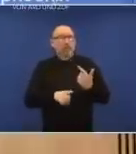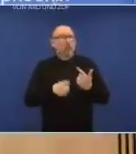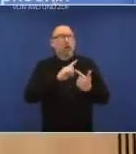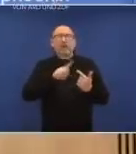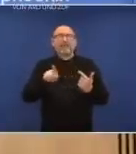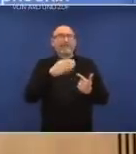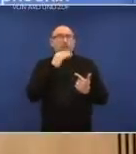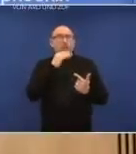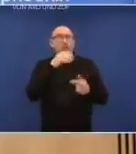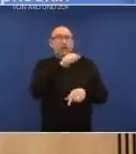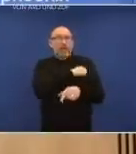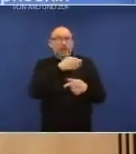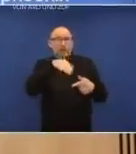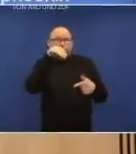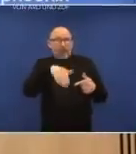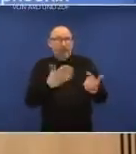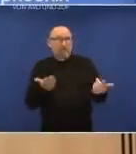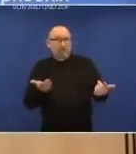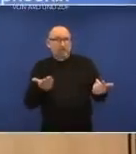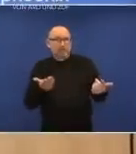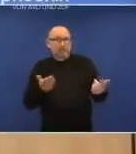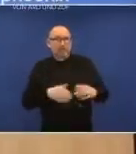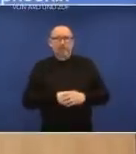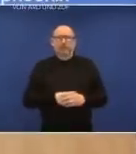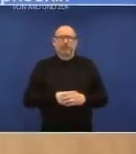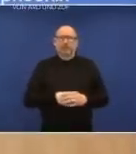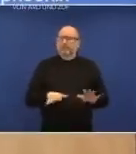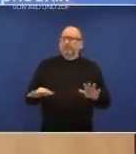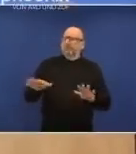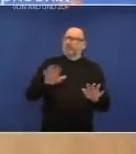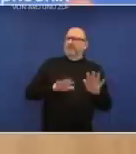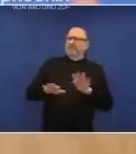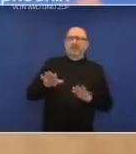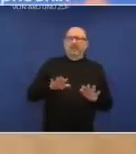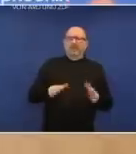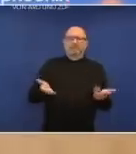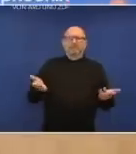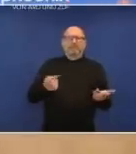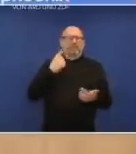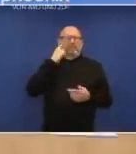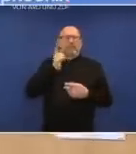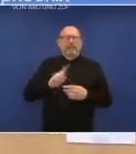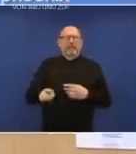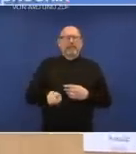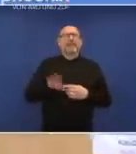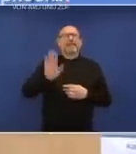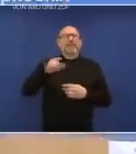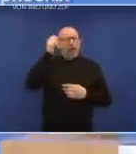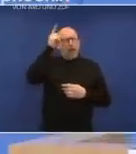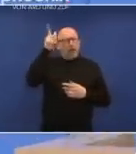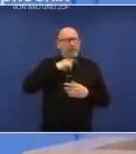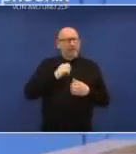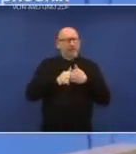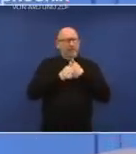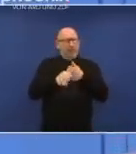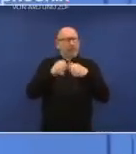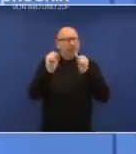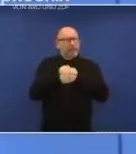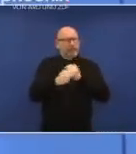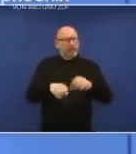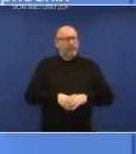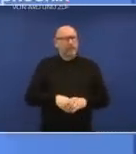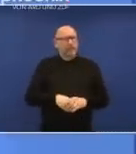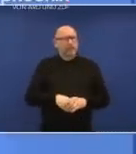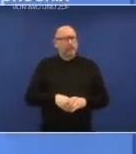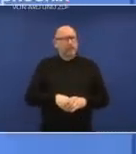ist. Aber für die anderen, also weiß ich nicht, ich folge Ihrer Logik nicht. Wir haben ja